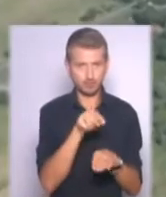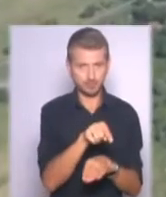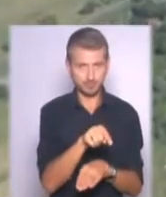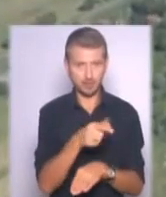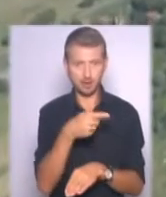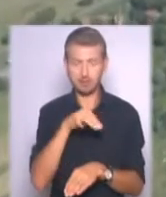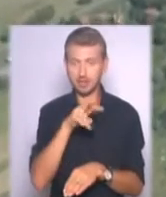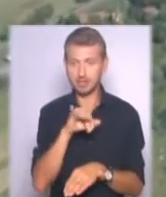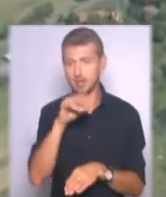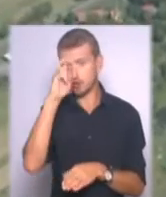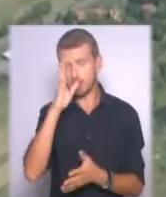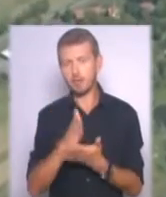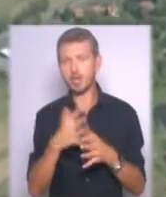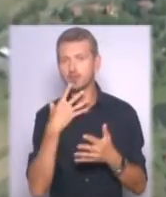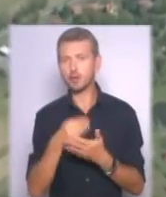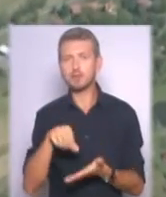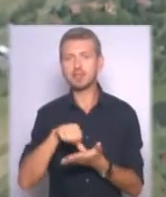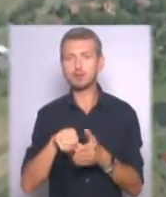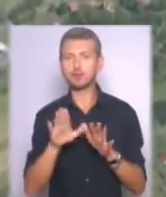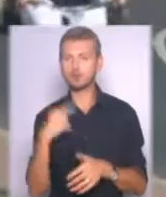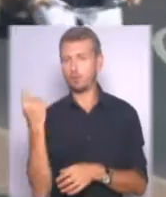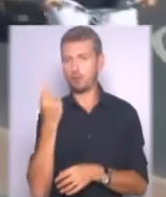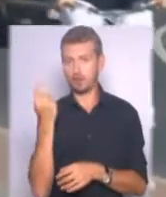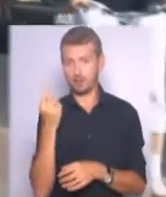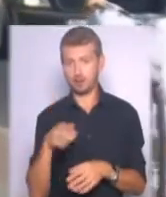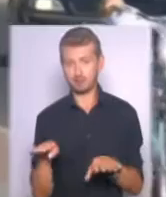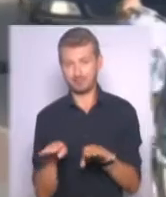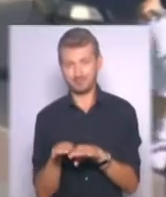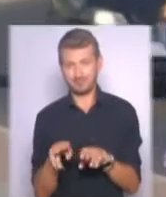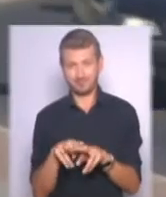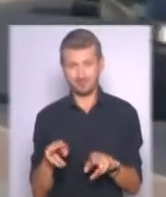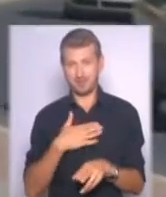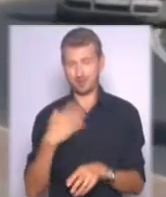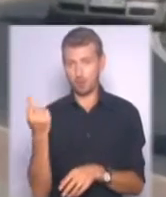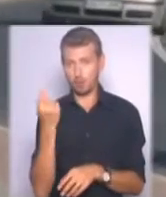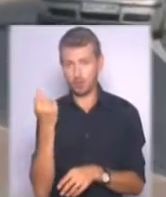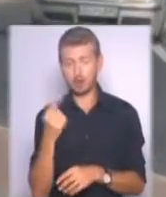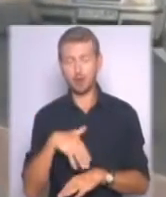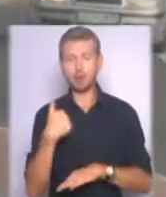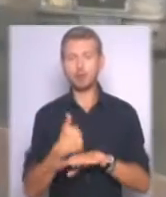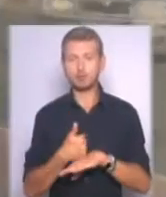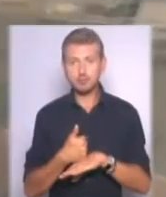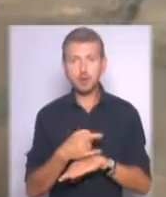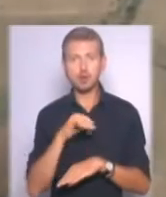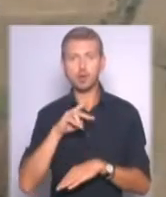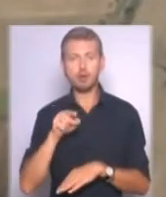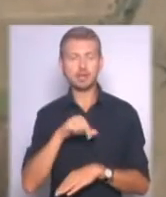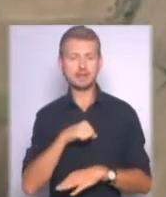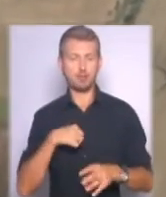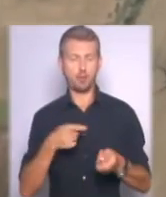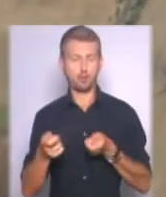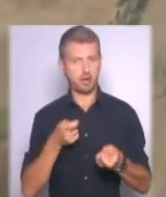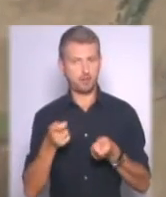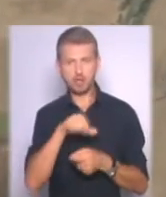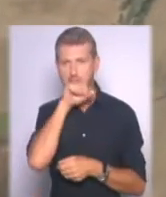Держава ж має свої представництва лише у воєводствах, які прирівнюються до наших областей. Однак головну роль тут грає самоуправління.